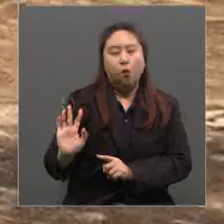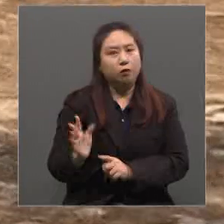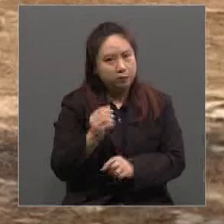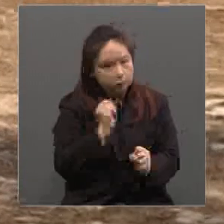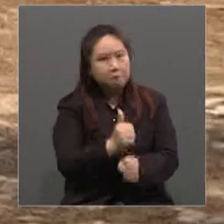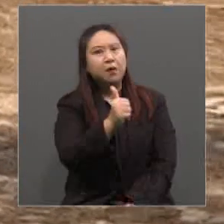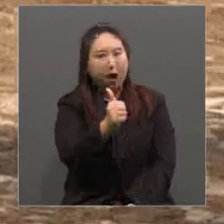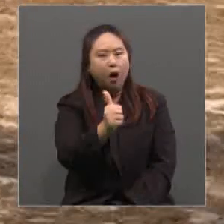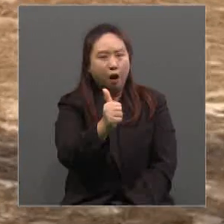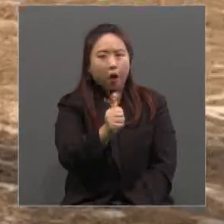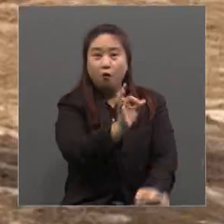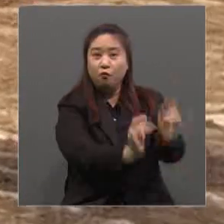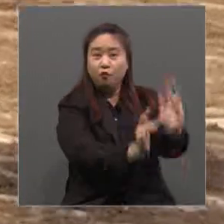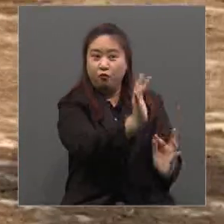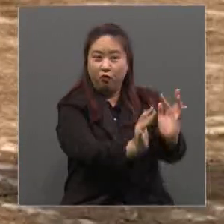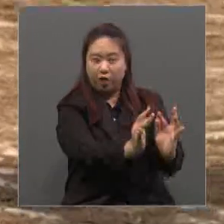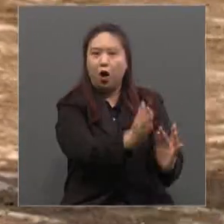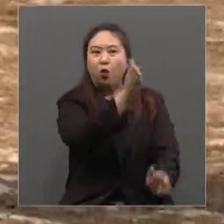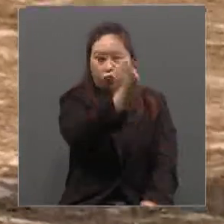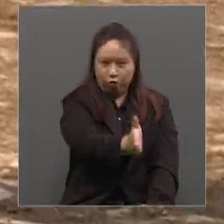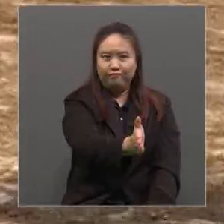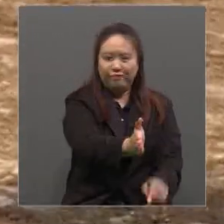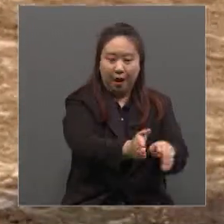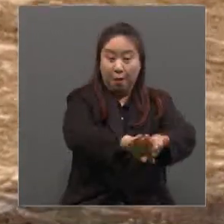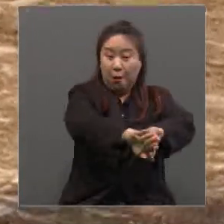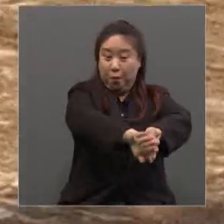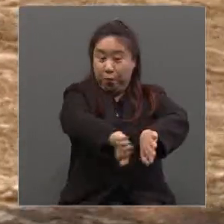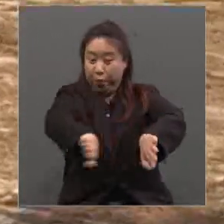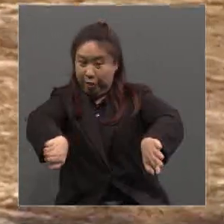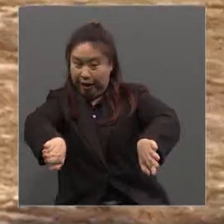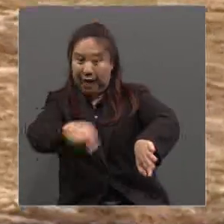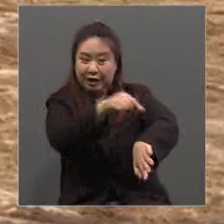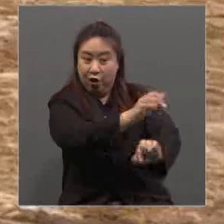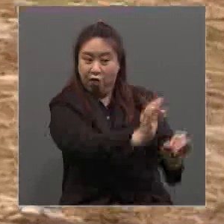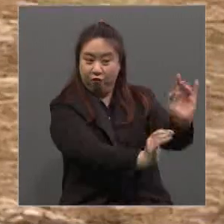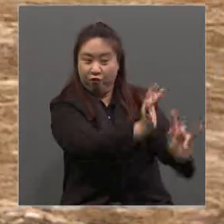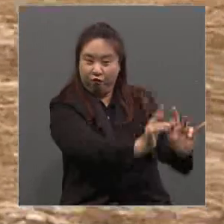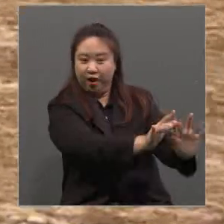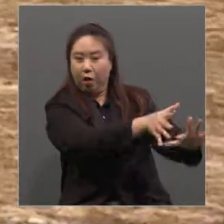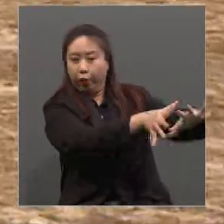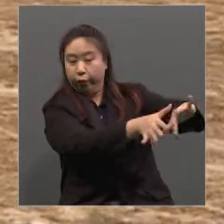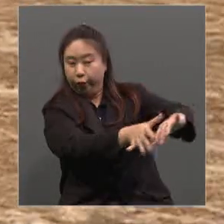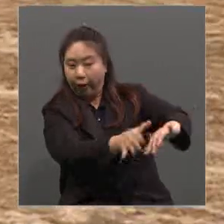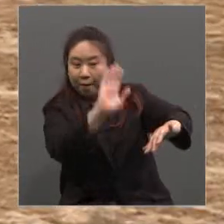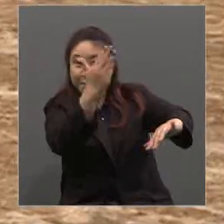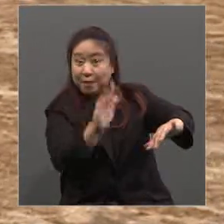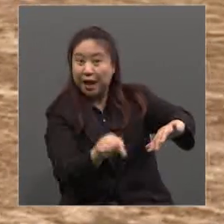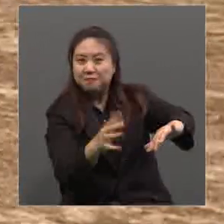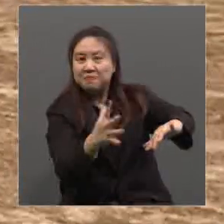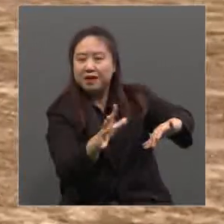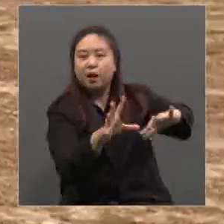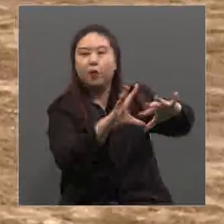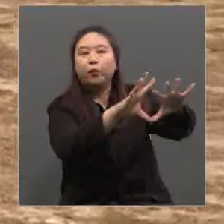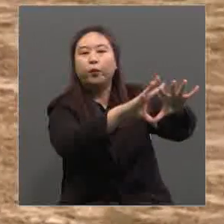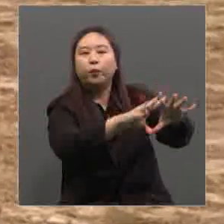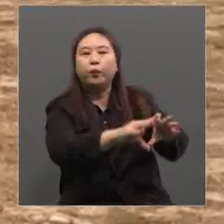ลค่ะสามารถหยุดไฟไว้ได้ตามแนวไฟที่ทำขึ้นวิธีนี้เรียกกันว่าดับด้วยไฟนะคะซึ่งการใช้วิธีดับด้วย